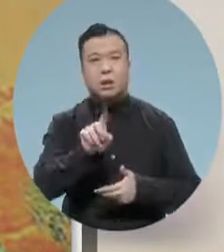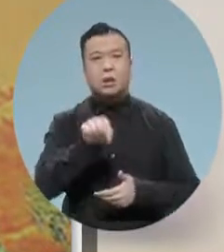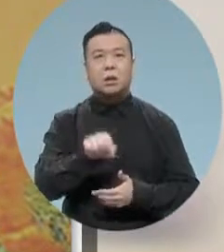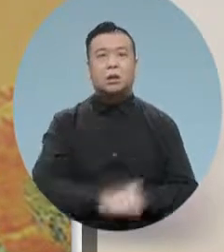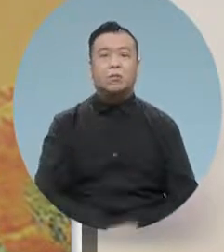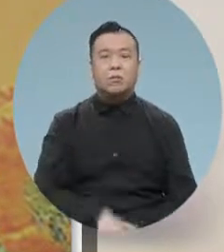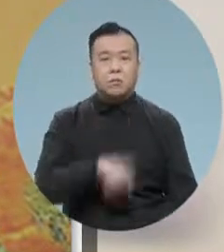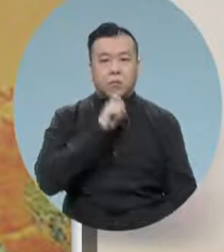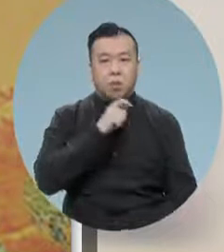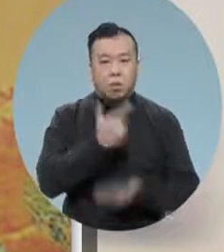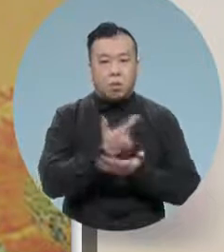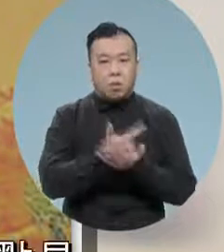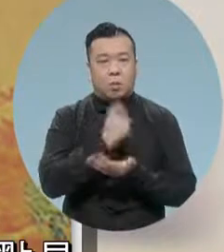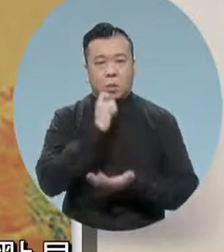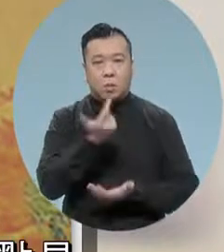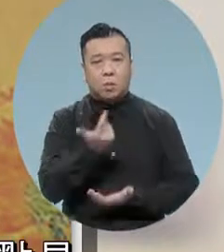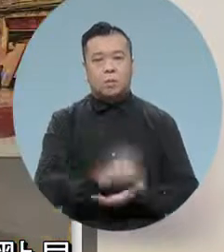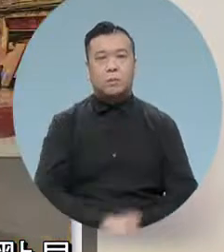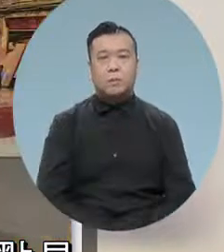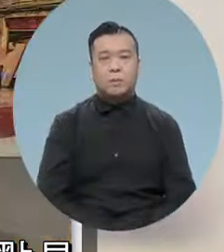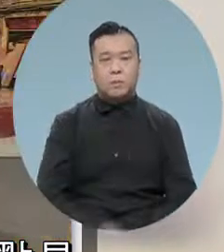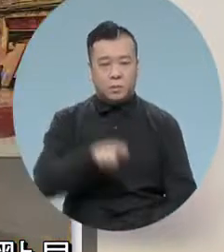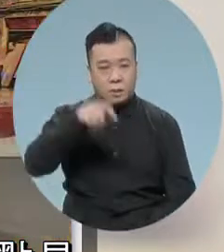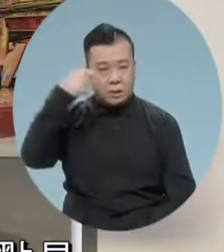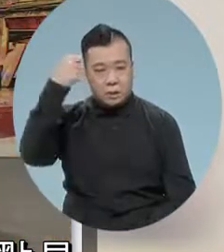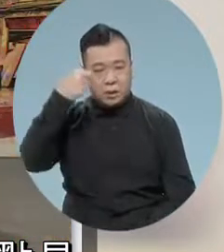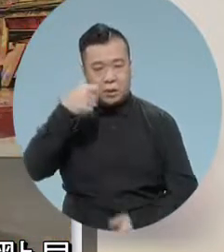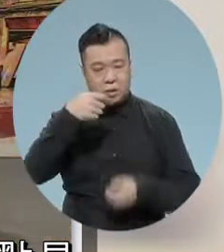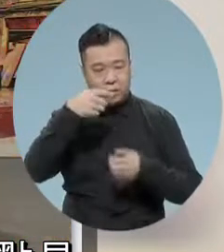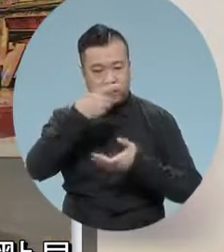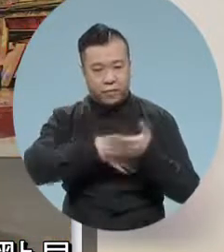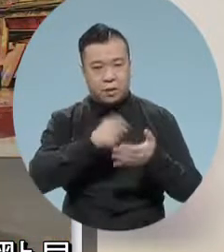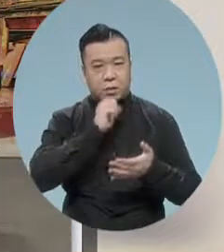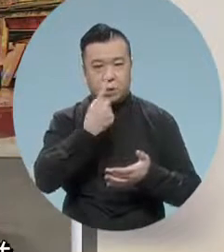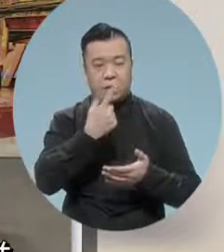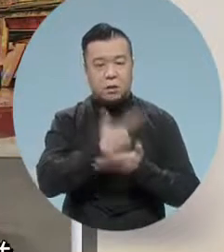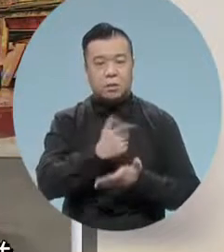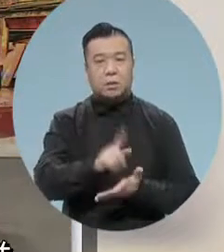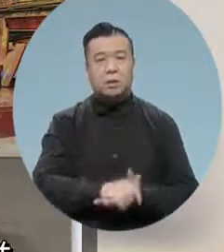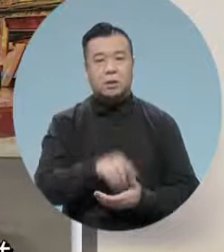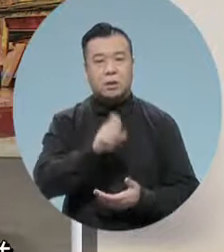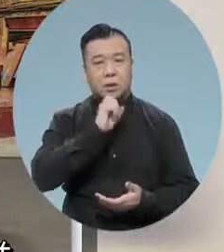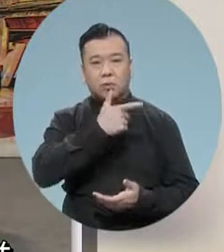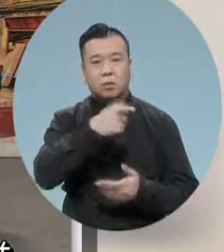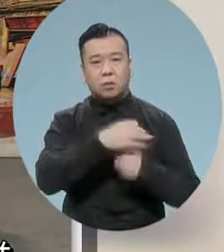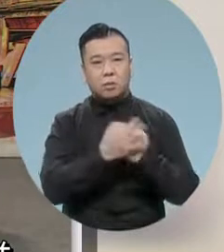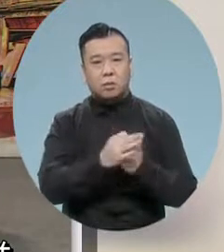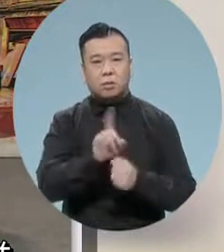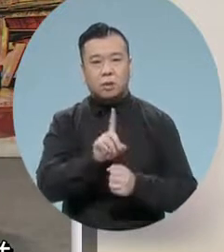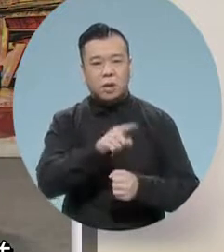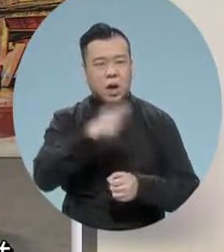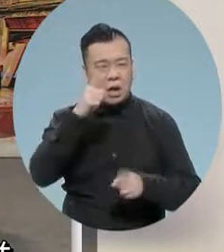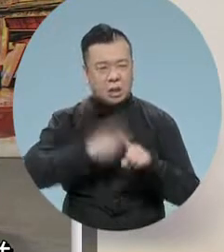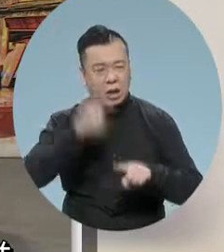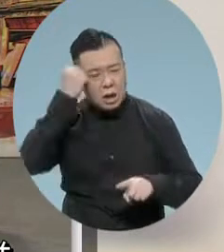很不同的特点和原因的。第一呢，就是社会主义的宪法呢，有其中一个特点，就是因为通常这些国家都是比较困